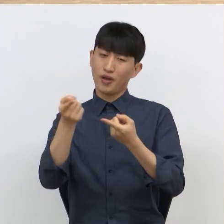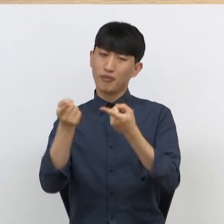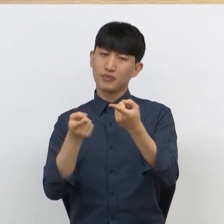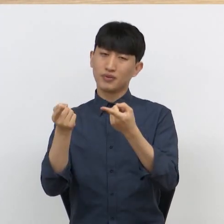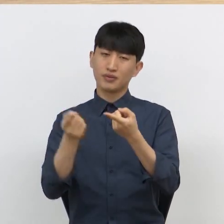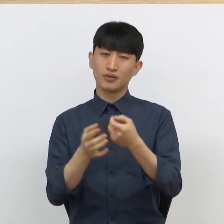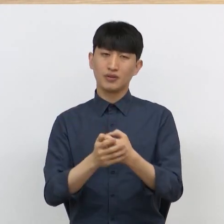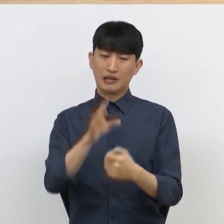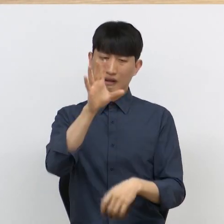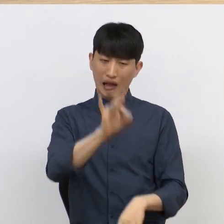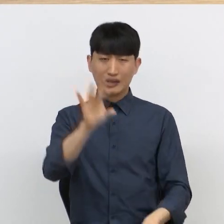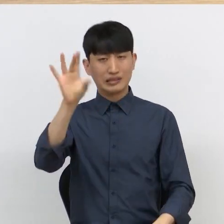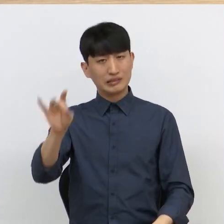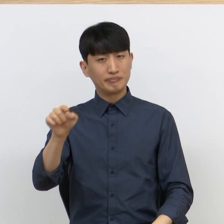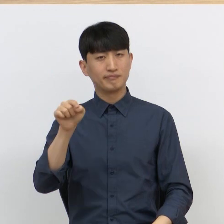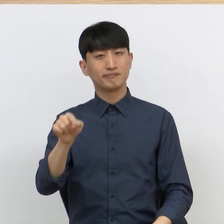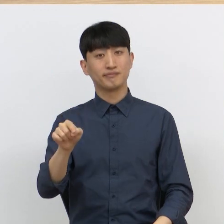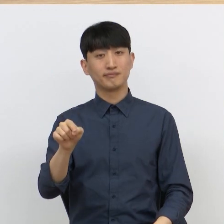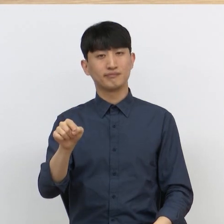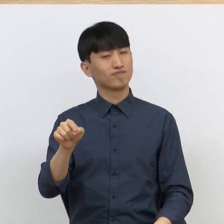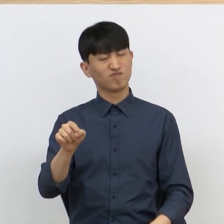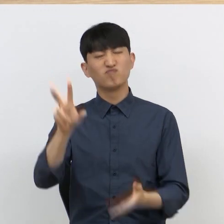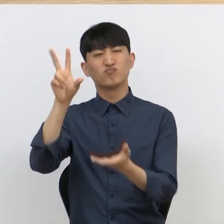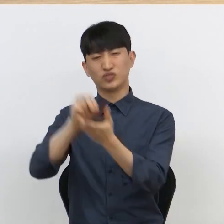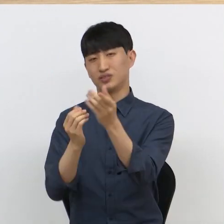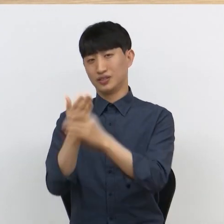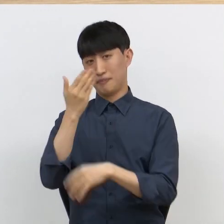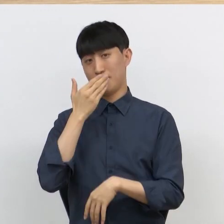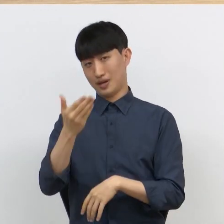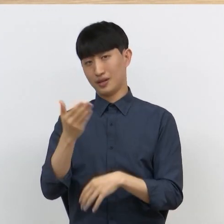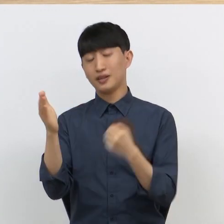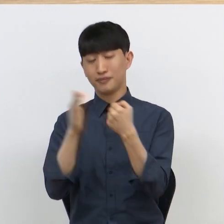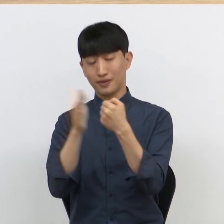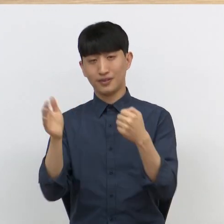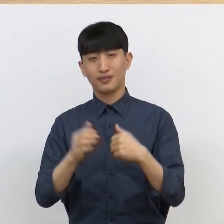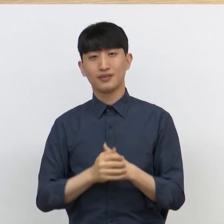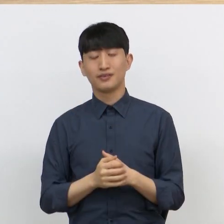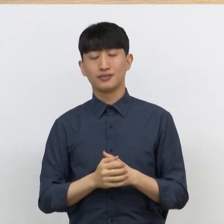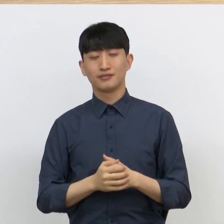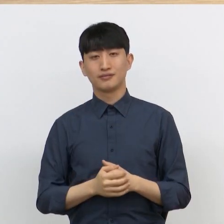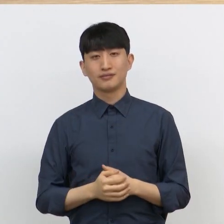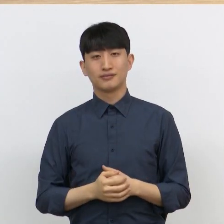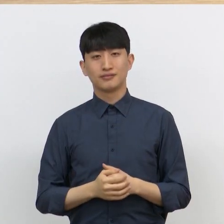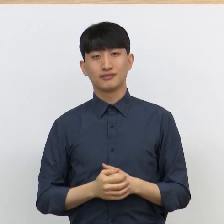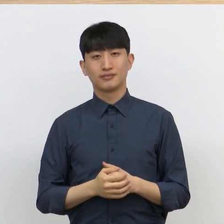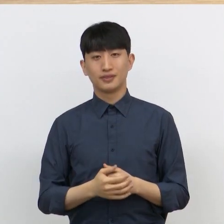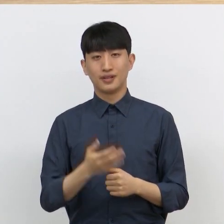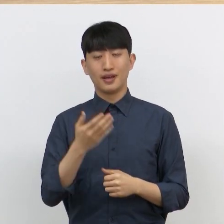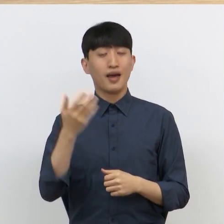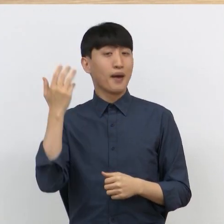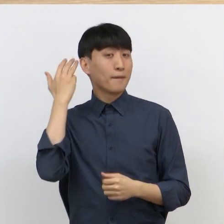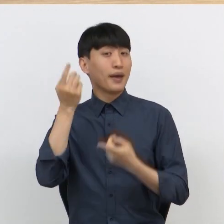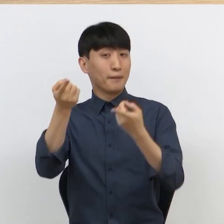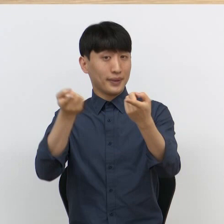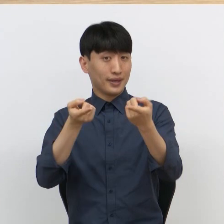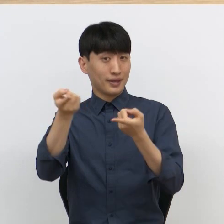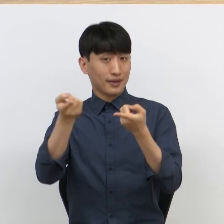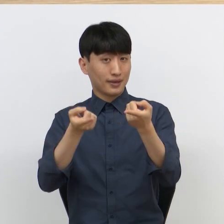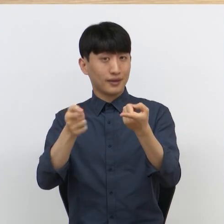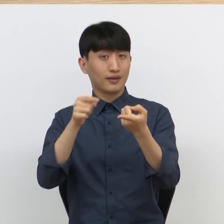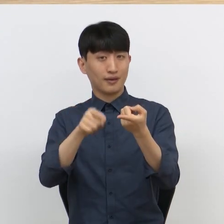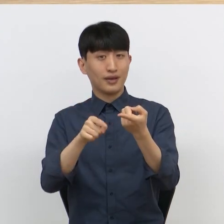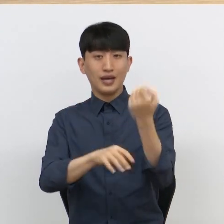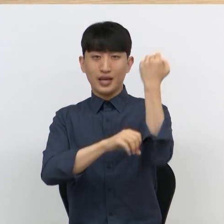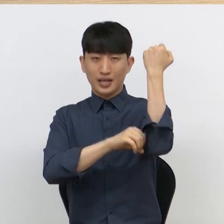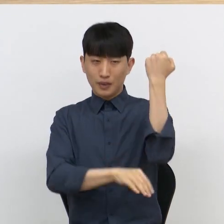안 되면 좀 문제가 있을 수 있으니까 우리가 매핑을 이와 같은